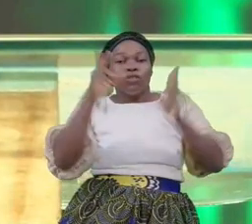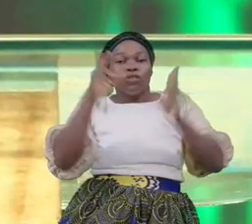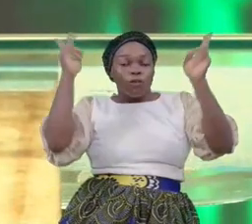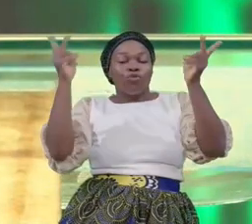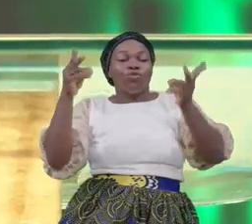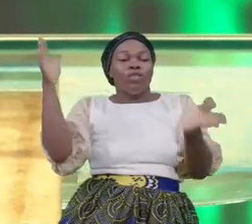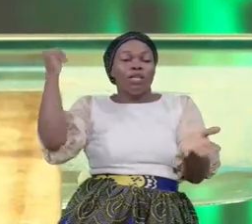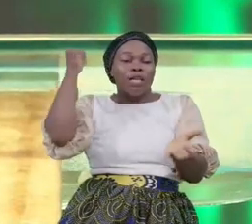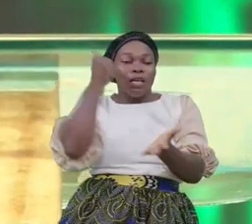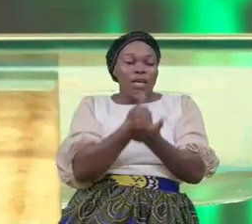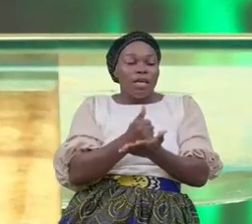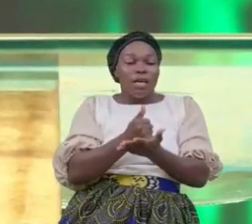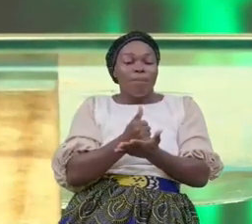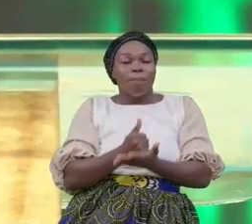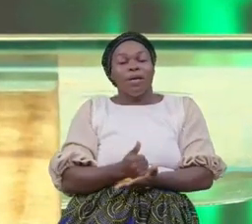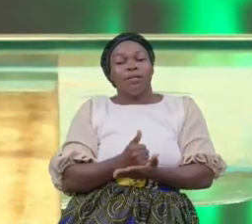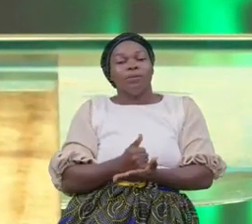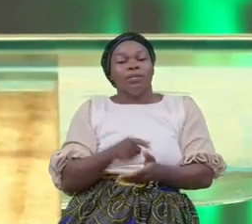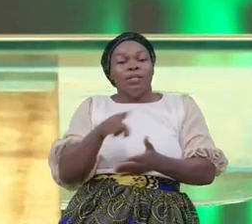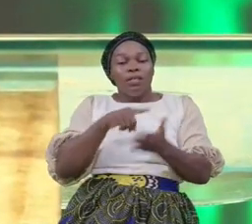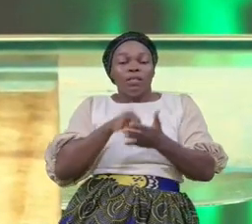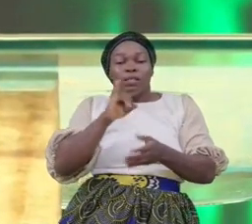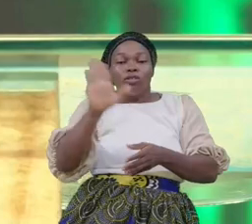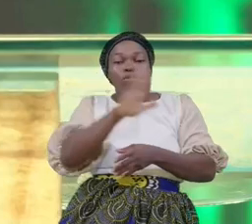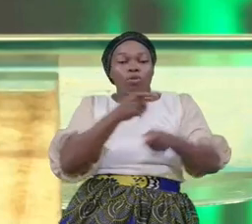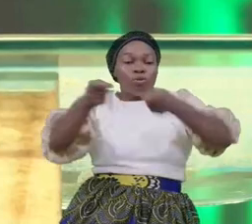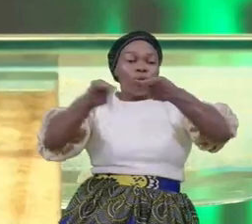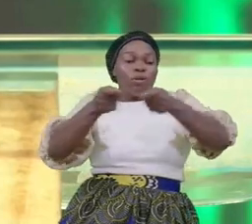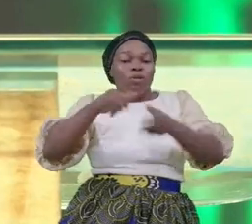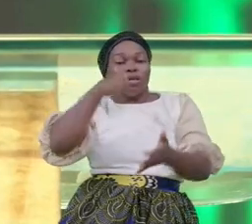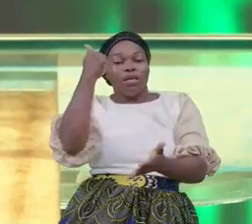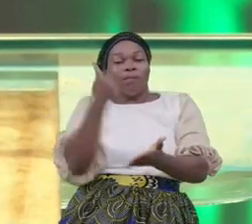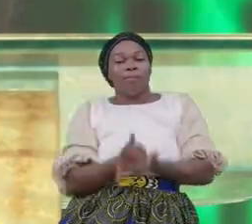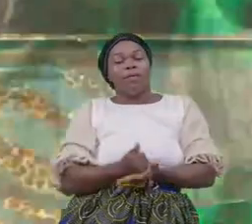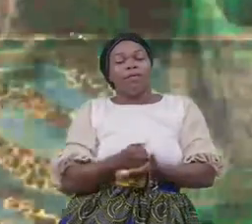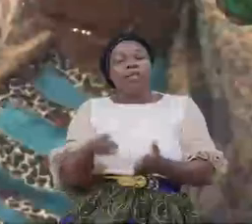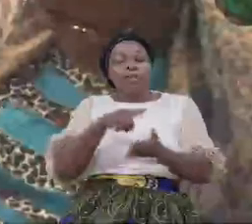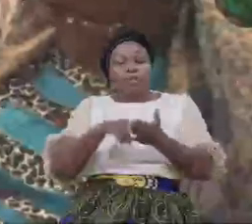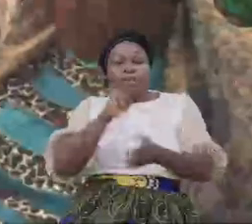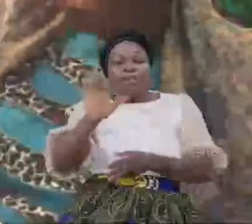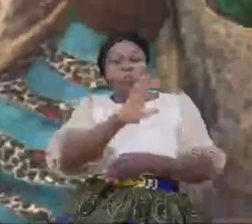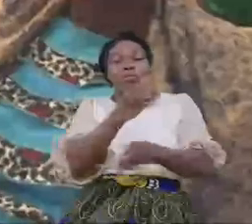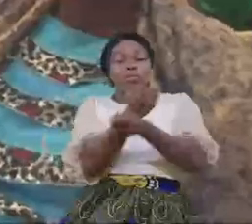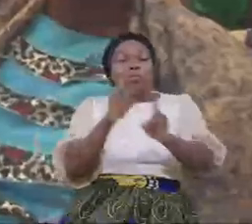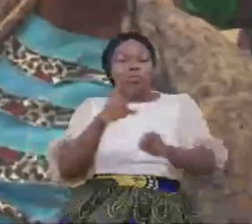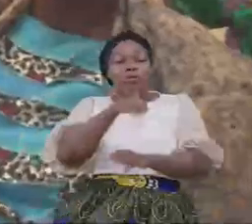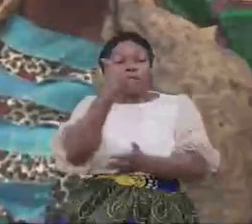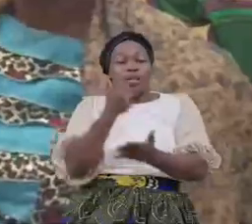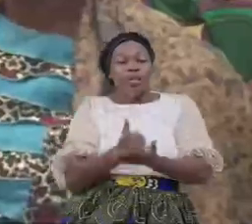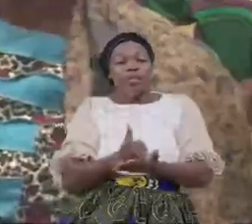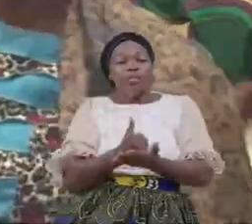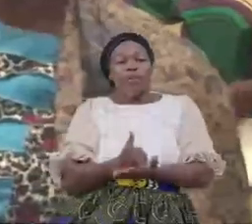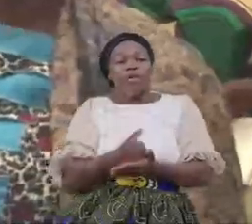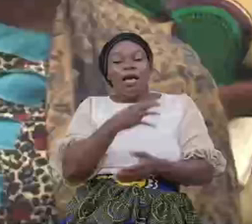cela. C'était tous des corps morts. C'est votre domination. C'est votre délivrance.